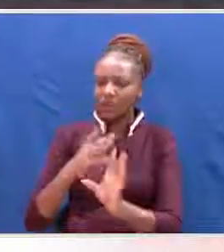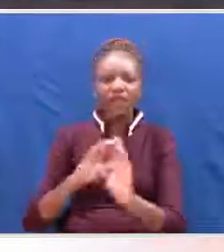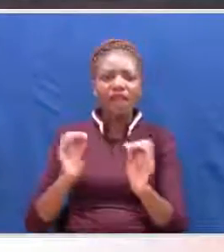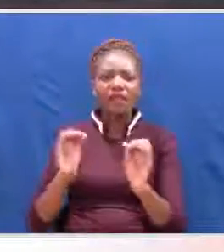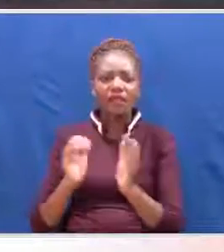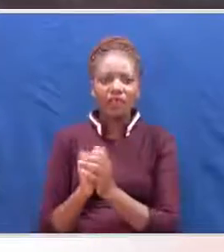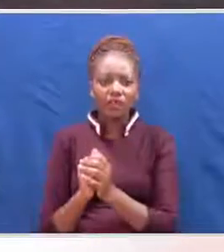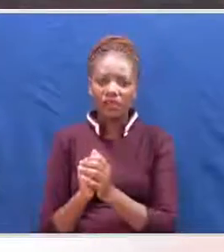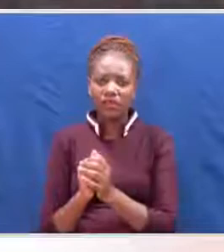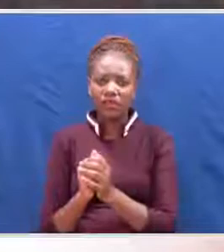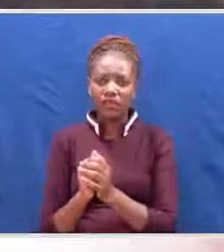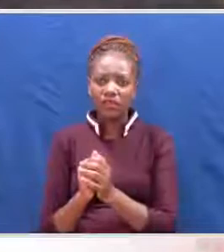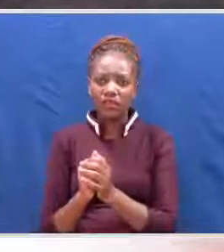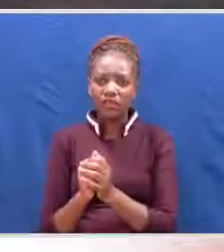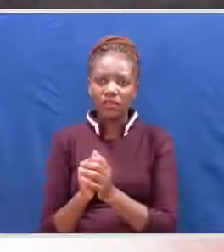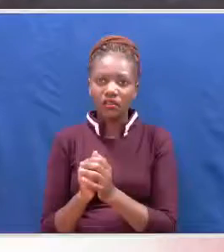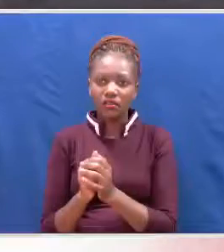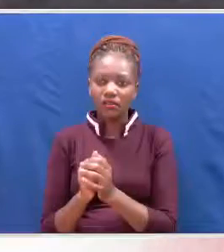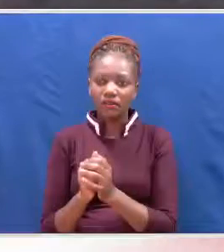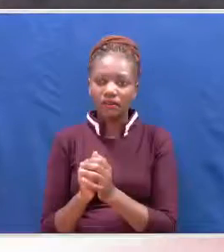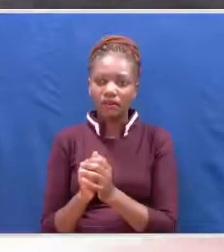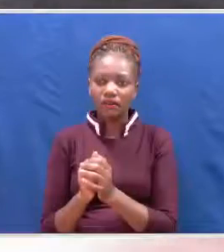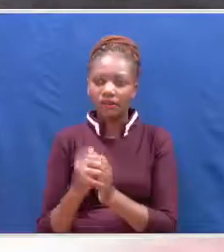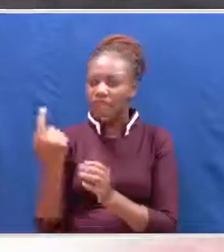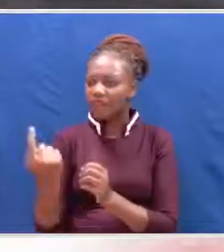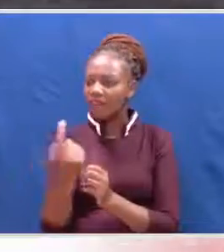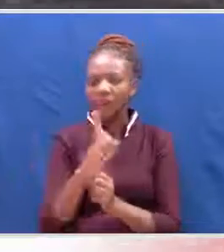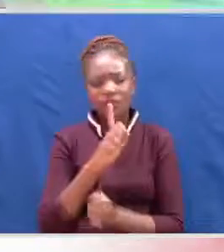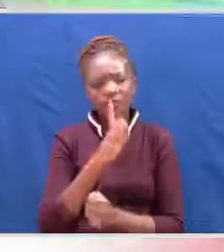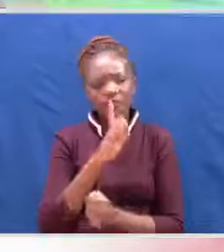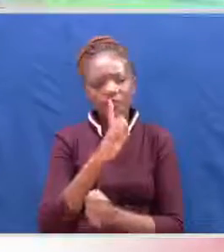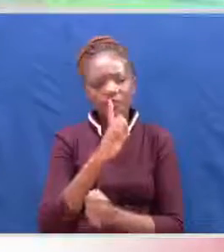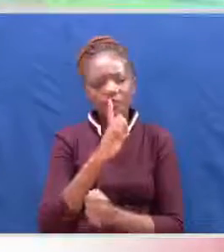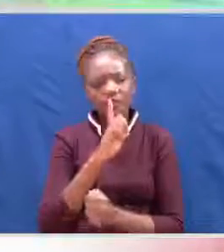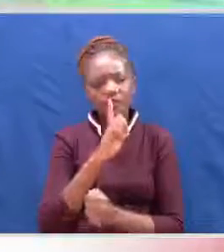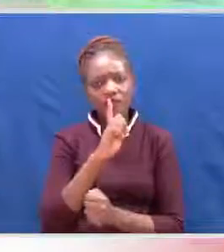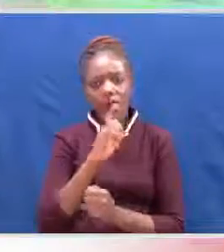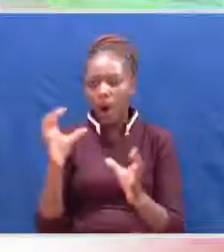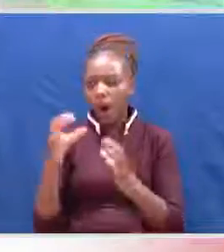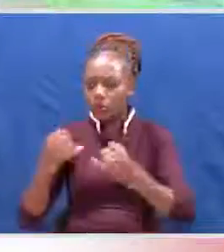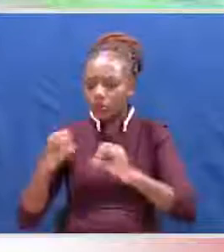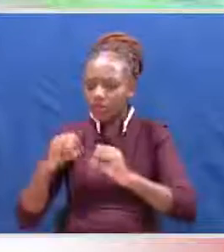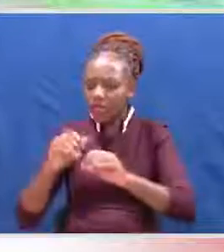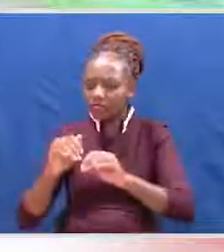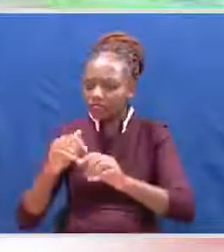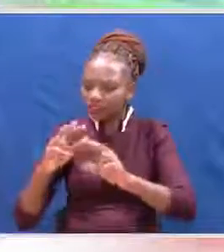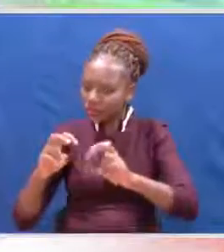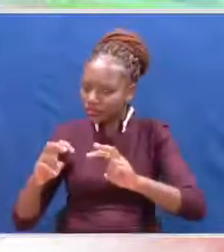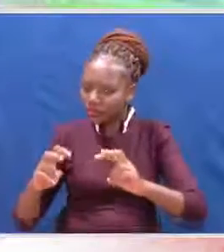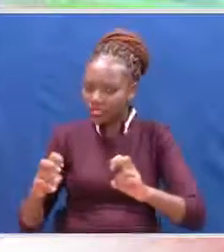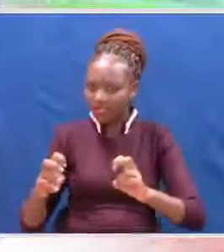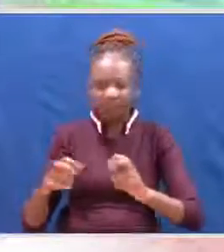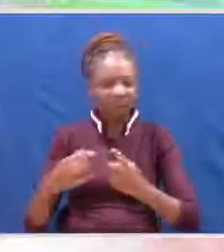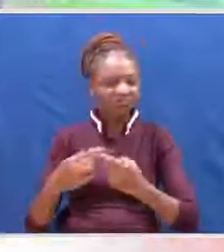Ofisi ya team mazee tangu tu chairman vile alipata ajali, kila mtu alikuja kanyamaza. Kocha akajaribu kufuatilia pia ikafika